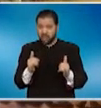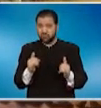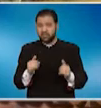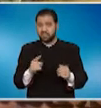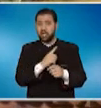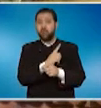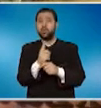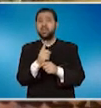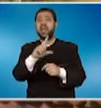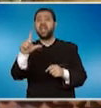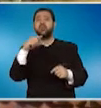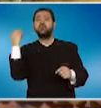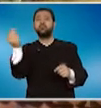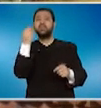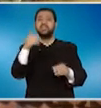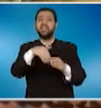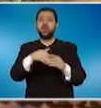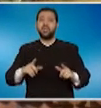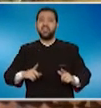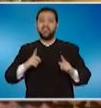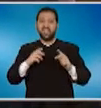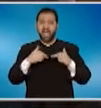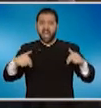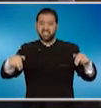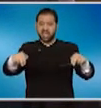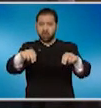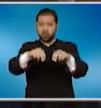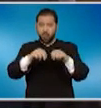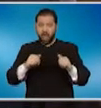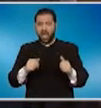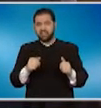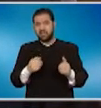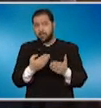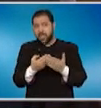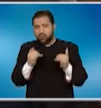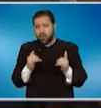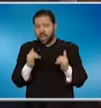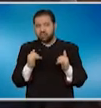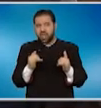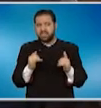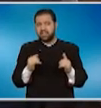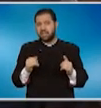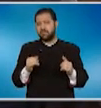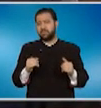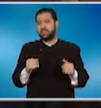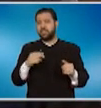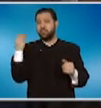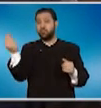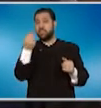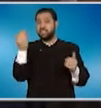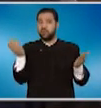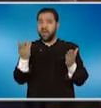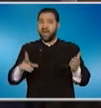dezamăgirile. Dezamăgirile, spiritul suprarealist, personalitățile demonstrative care umflă un pic realitatea dincolo de ceea ce este ea. Toate